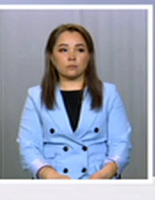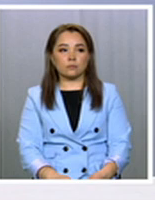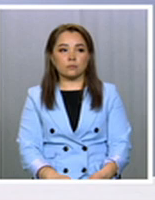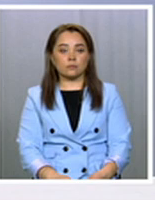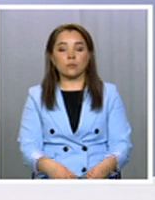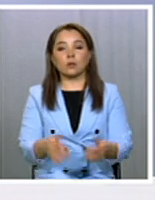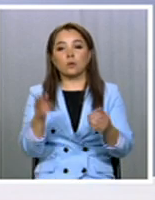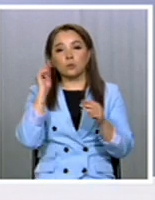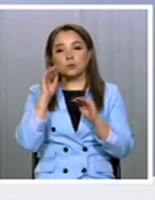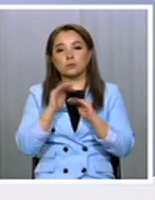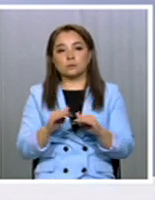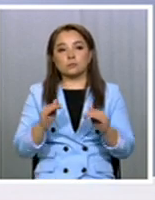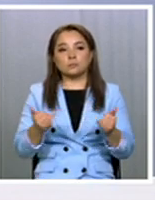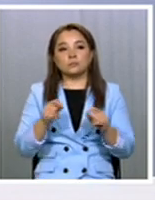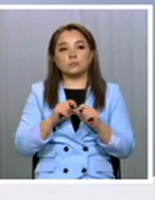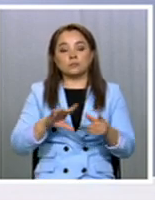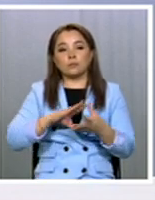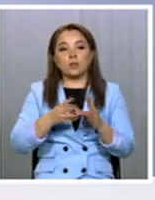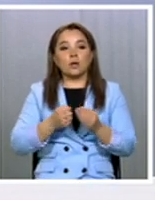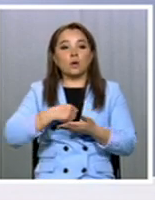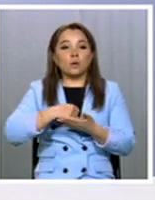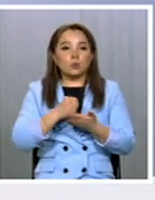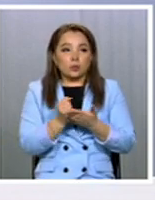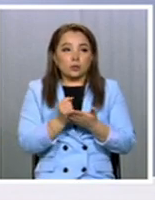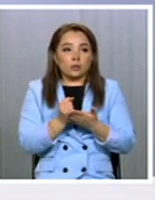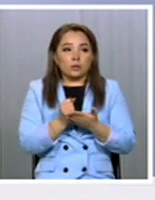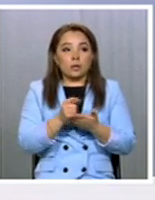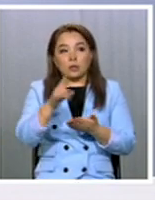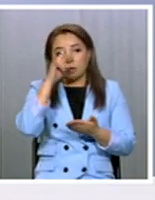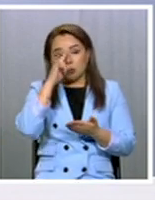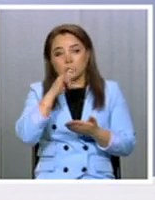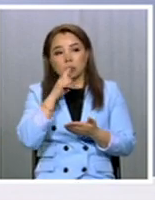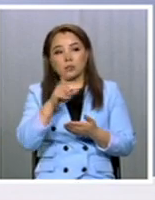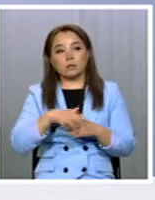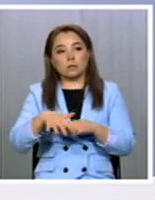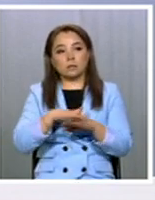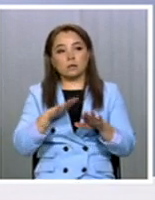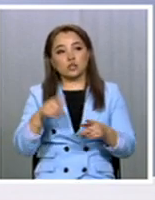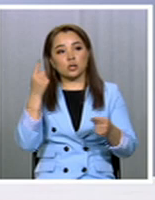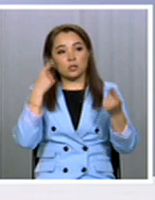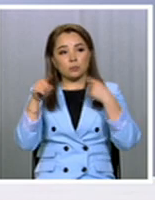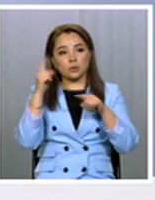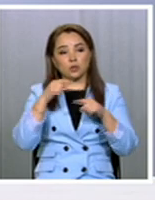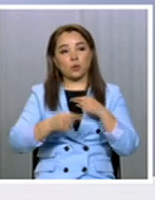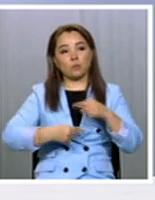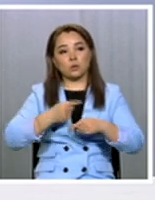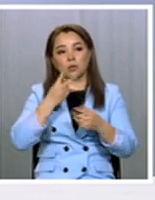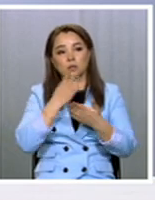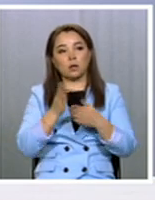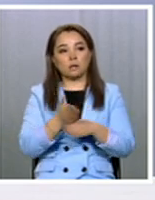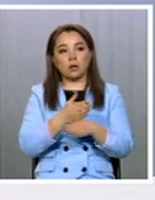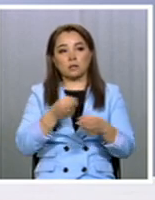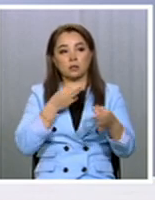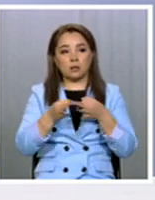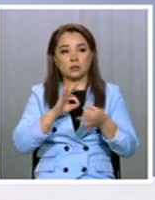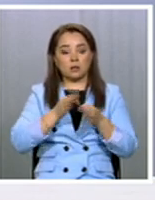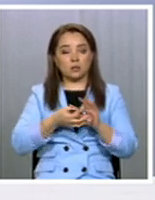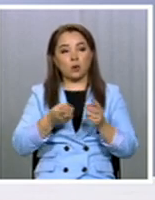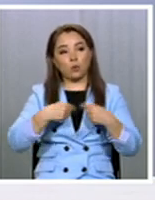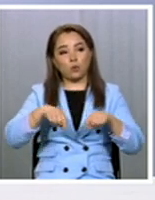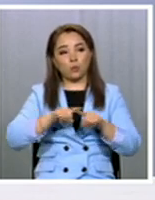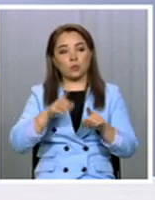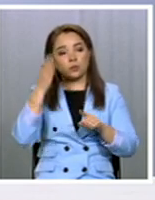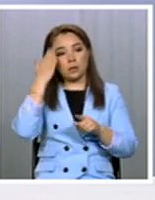Оқушылар, бүгінгі сабағымызды қорытындылай келе, қазақ зиялыларының шығармашылық мұрасын талдау және қоғамдық